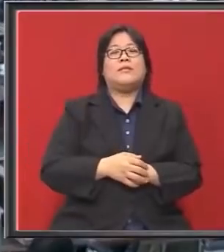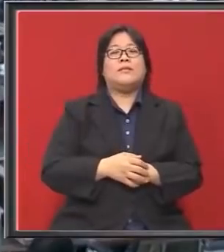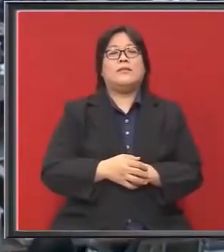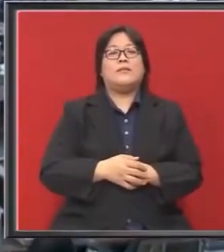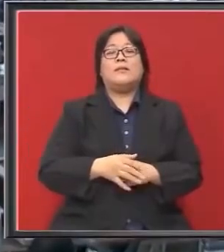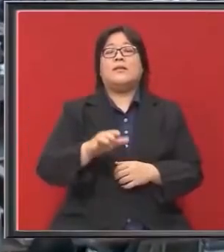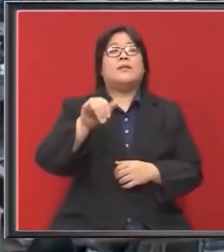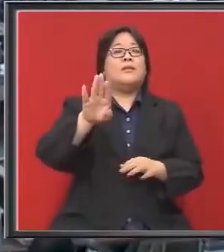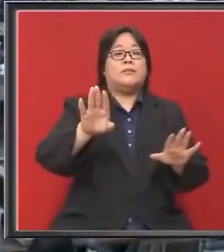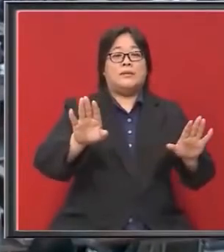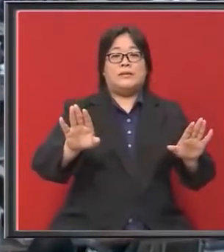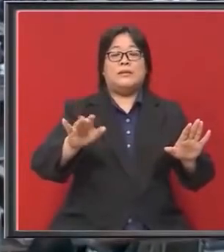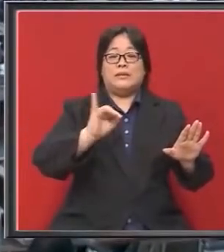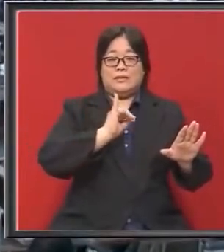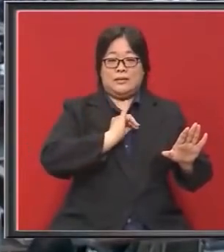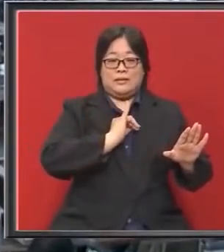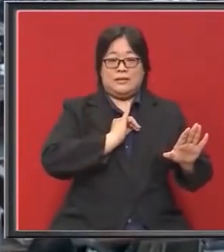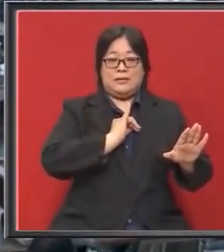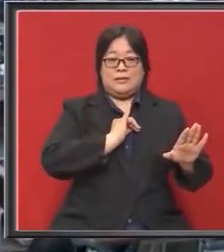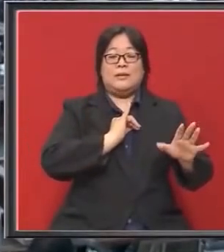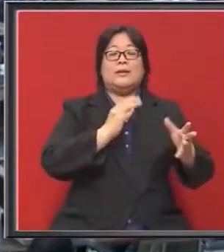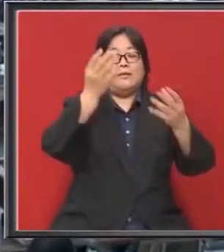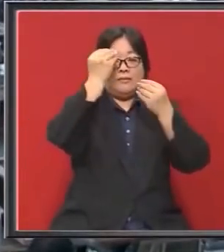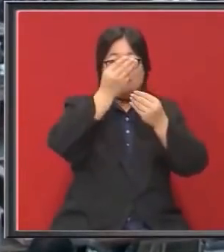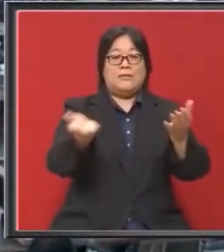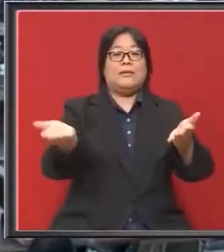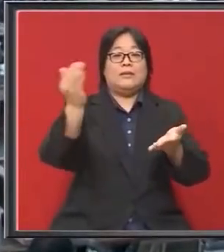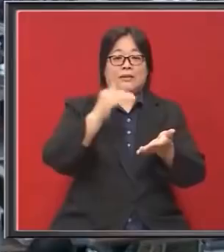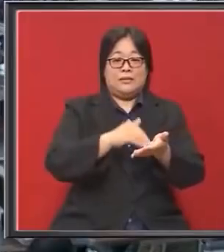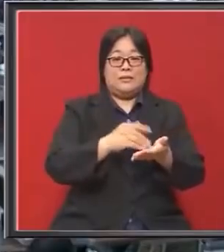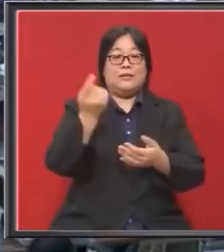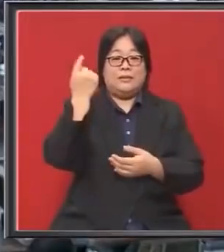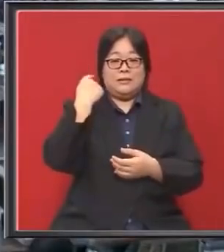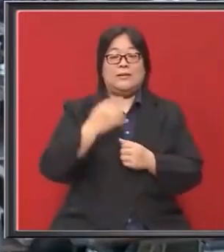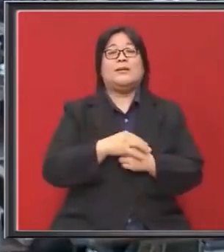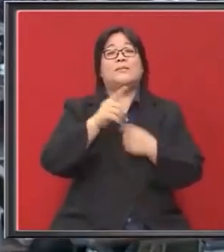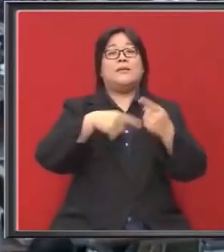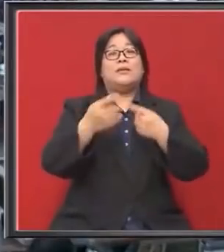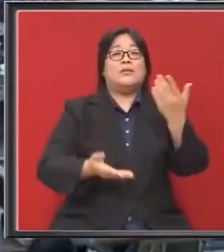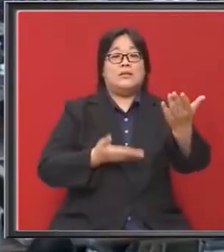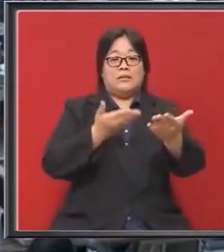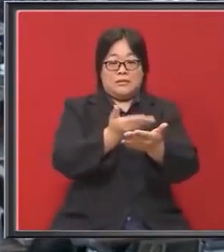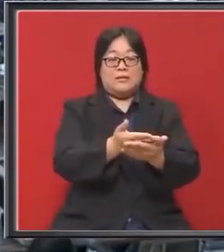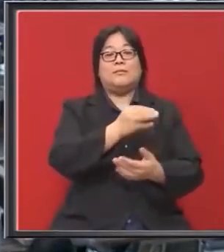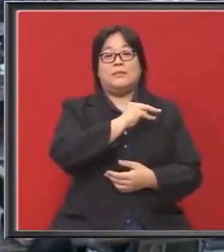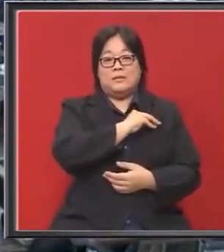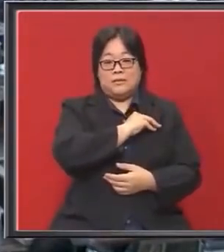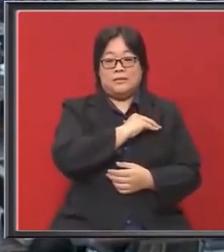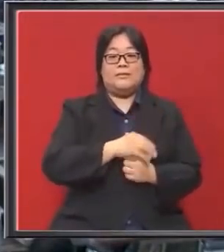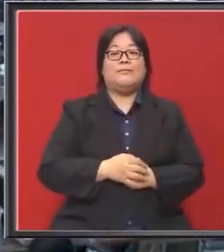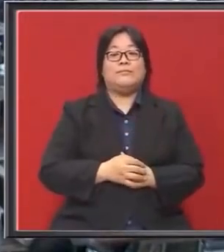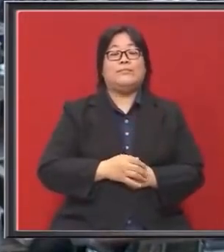banyak pistol hal yang romantis saya enak Pamanukan tadi apabila usul disebut oleh